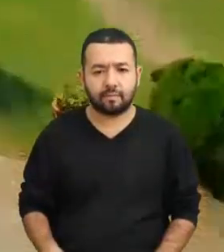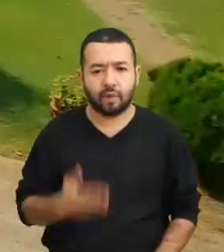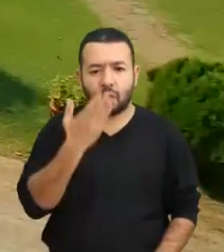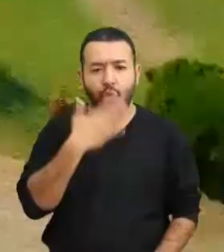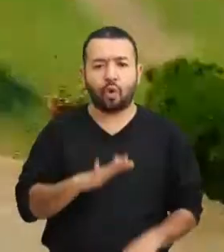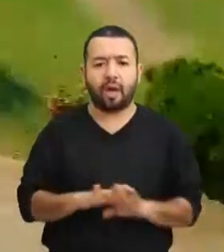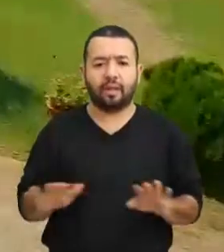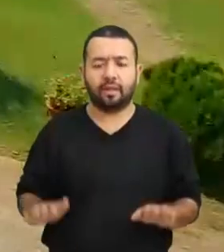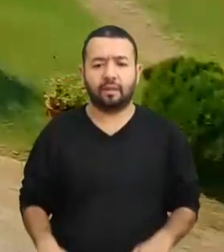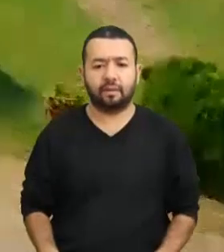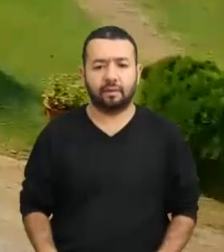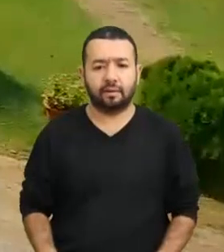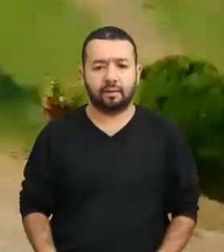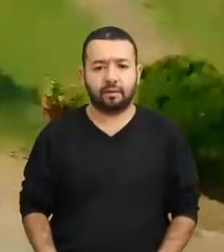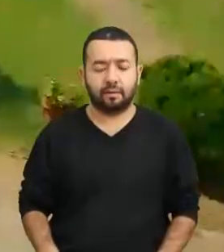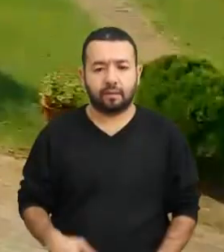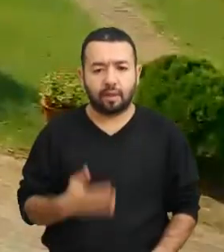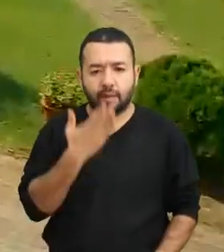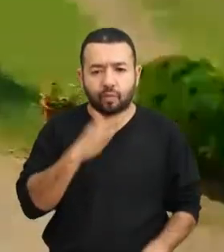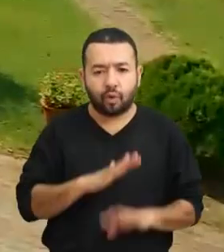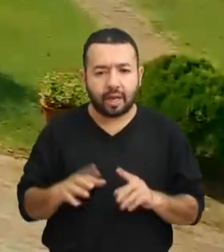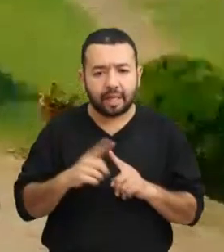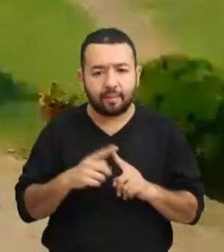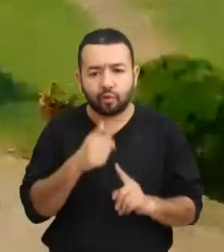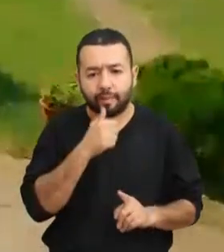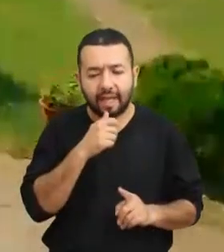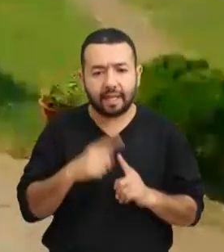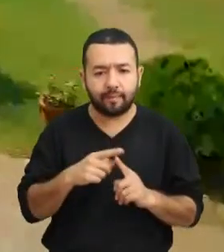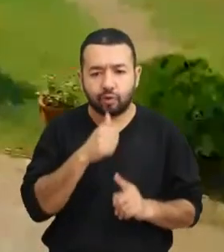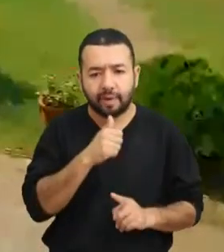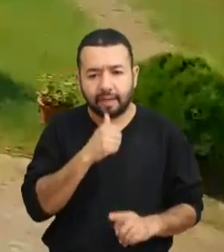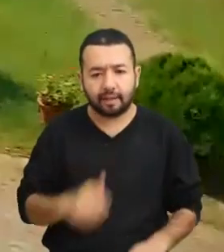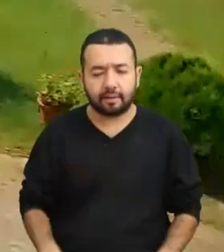Yok artık! Anam yok artık! Timuçin mi? Timuçin mi?